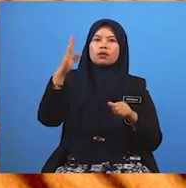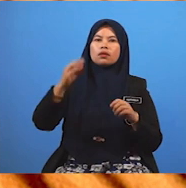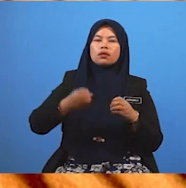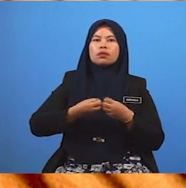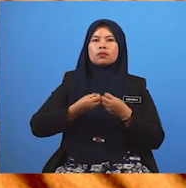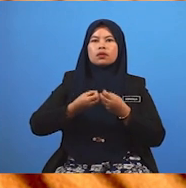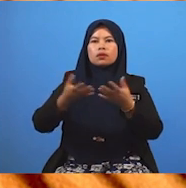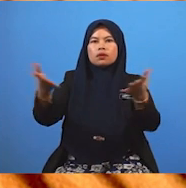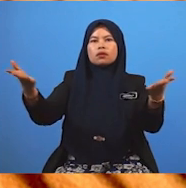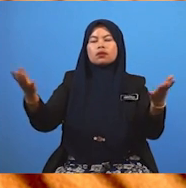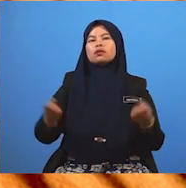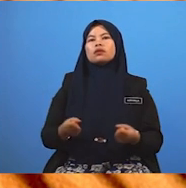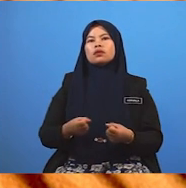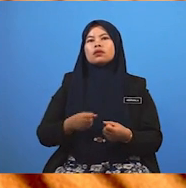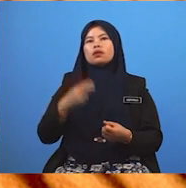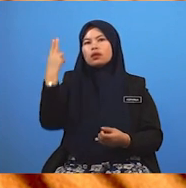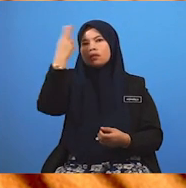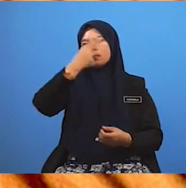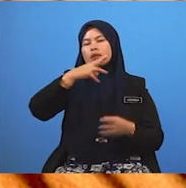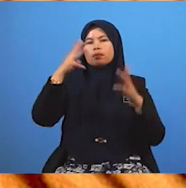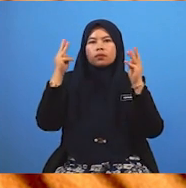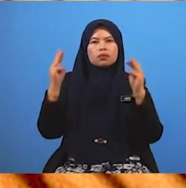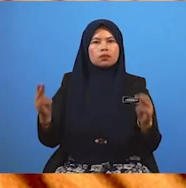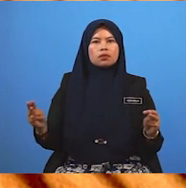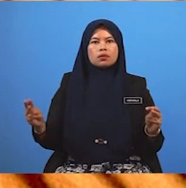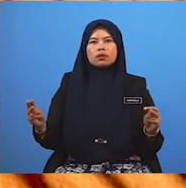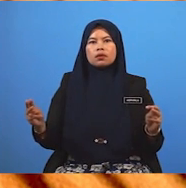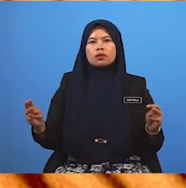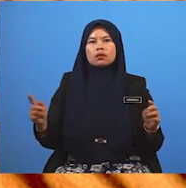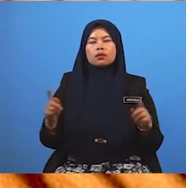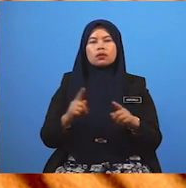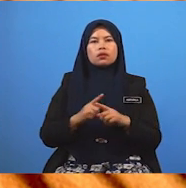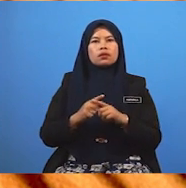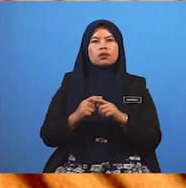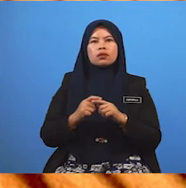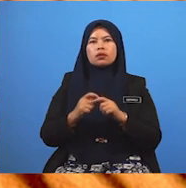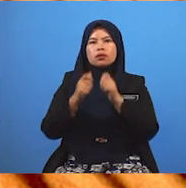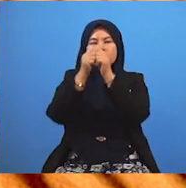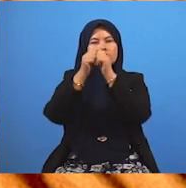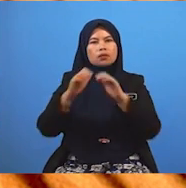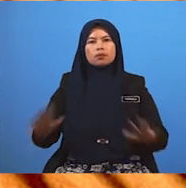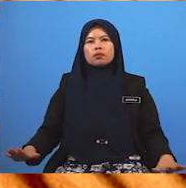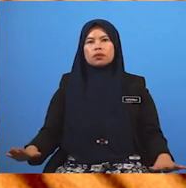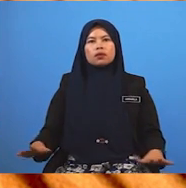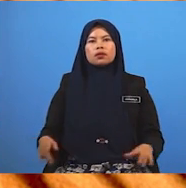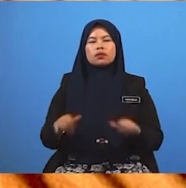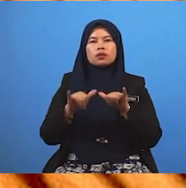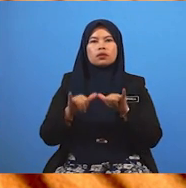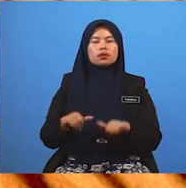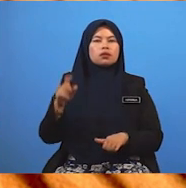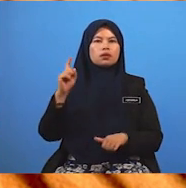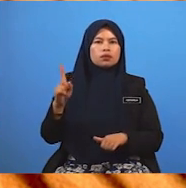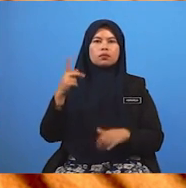di hadapan manusia tanpa tertinggal satu perkara pun. Seperti dinyatakan dalam